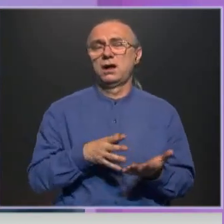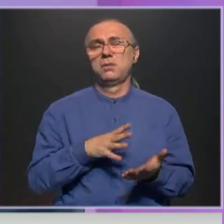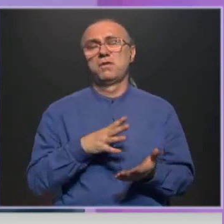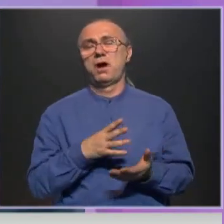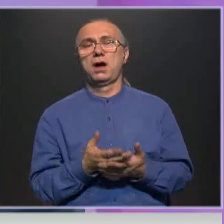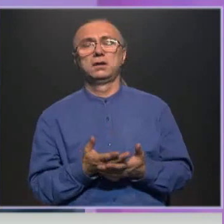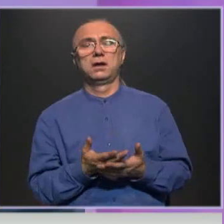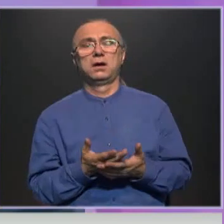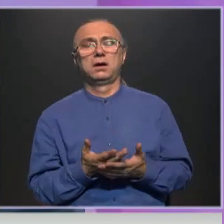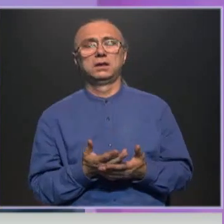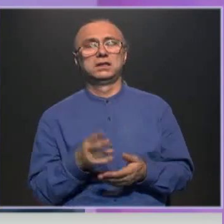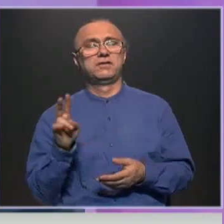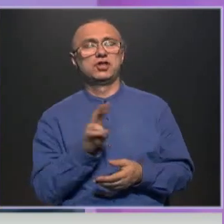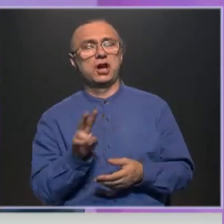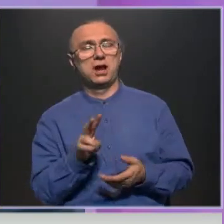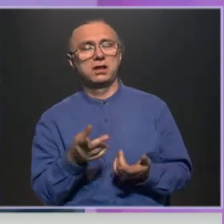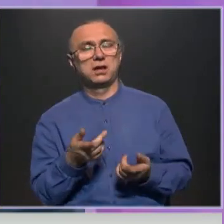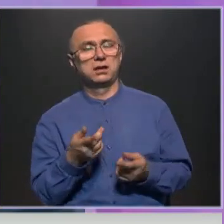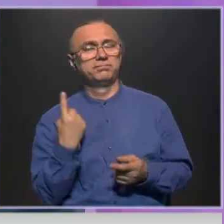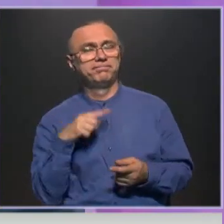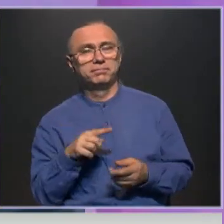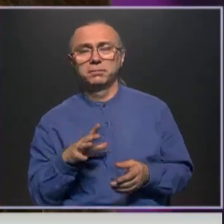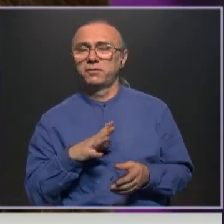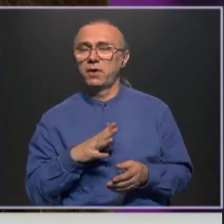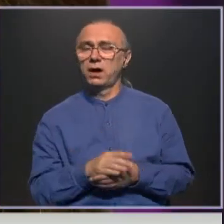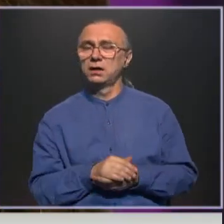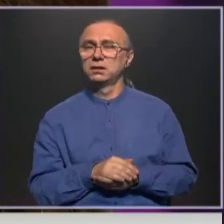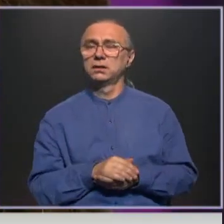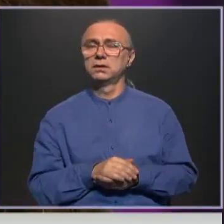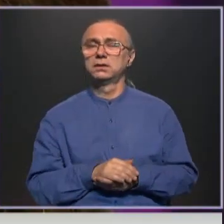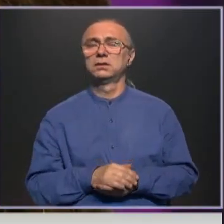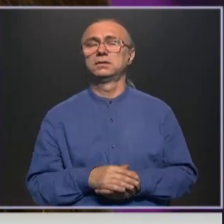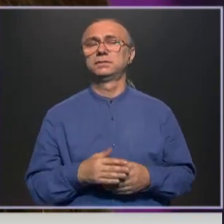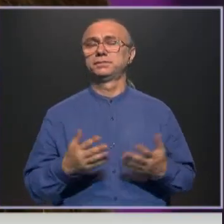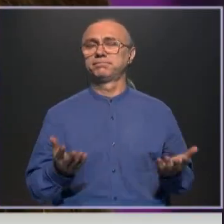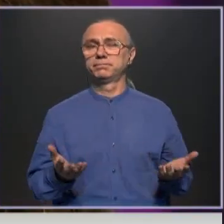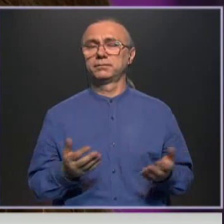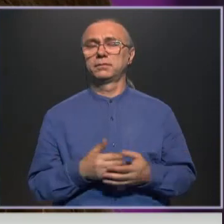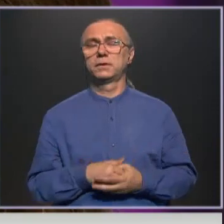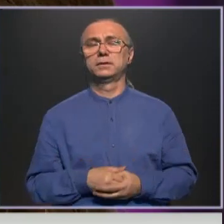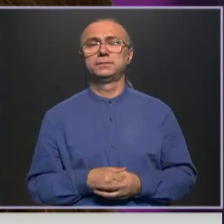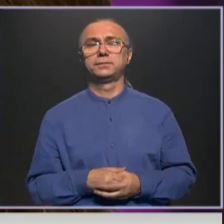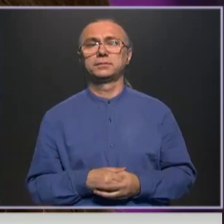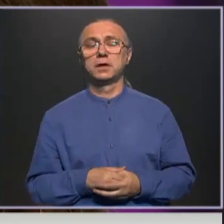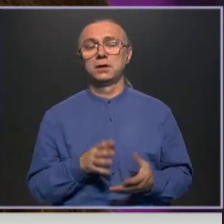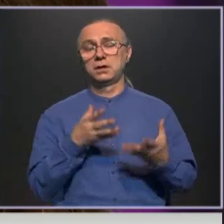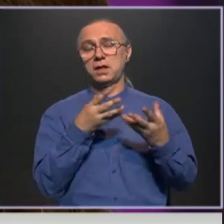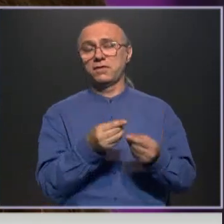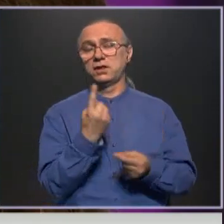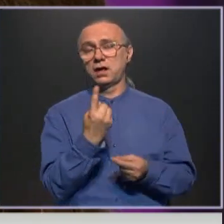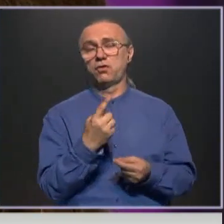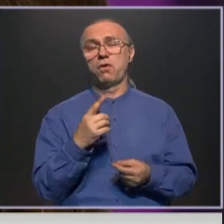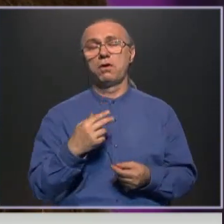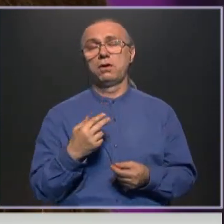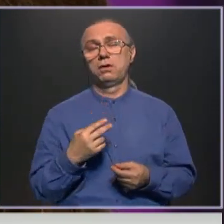Иногда люди, правда, смотрят на своего священника, а на священника куда проще на одного надавить. Ну, что там надавить на всю общину, когда можно надавить одного батюшку? Надавил, да,